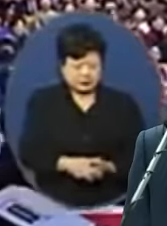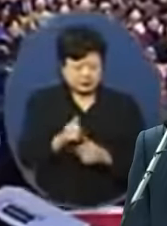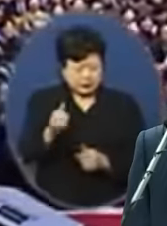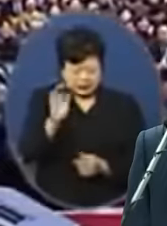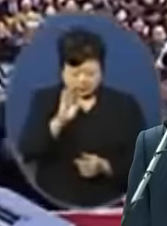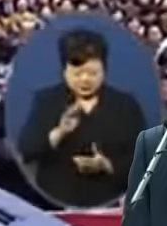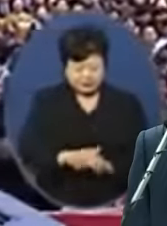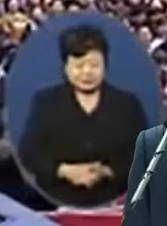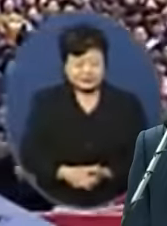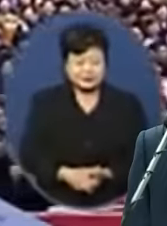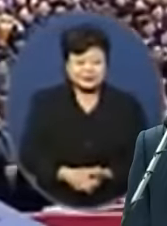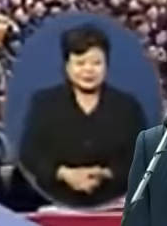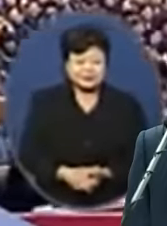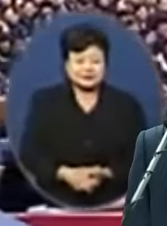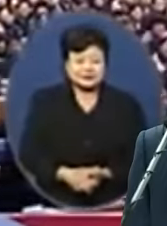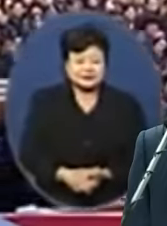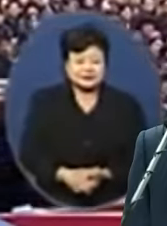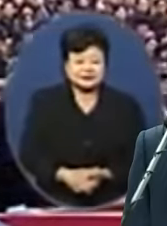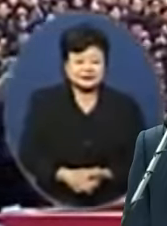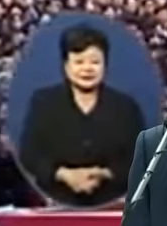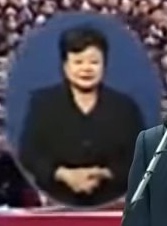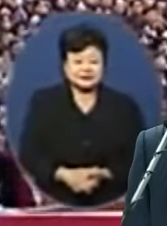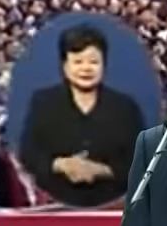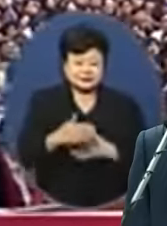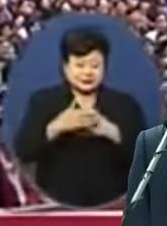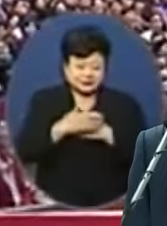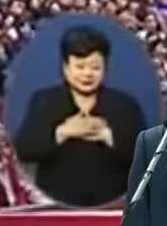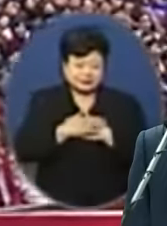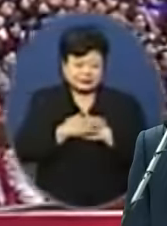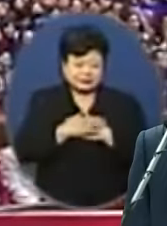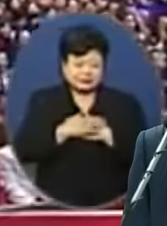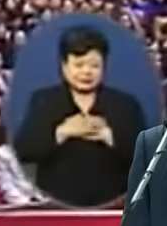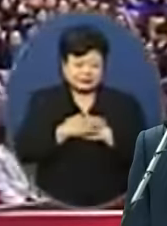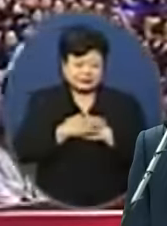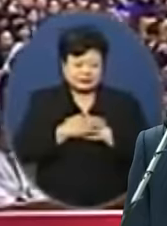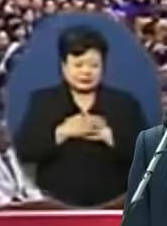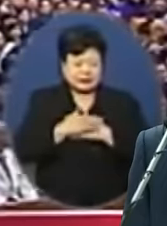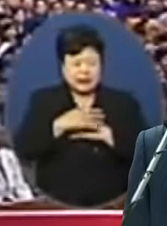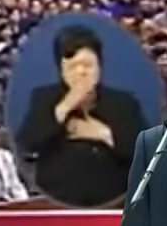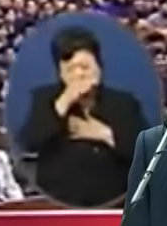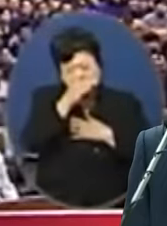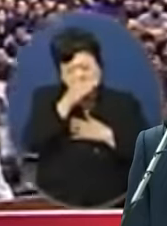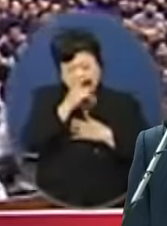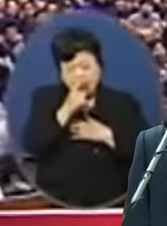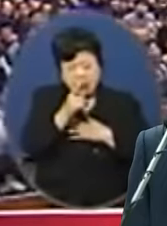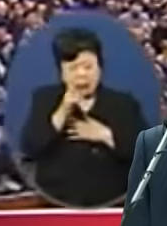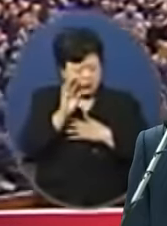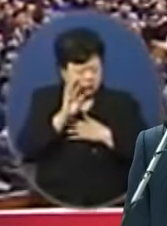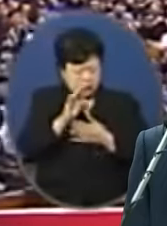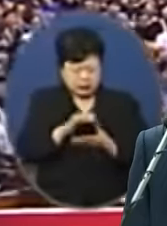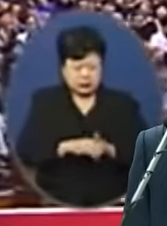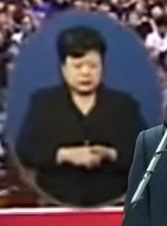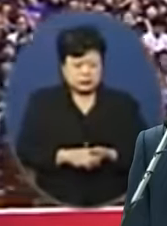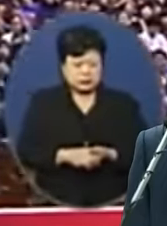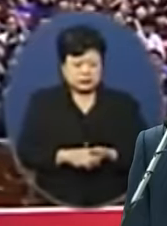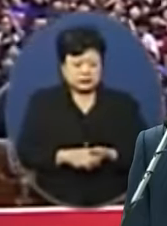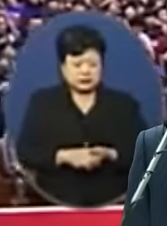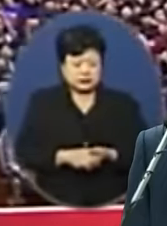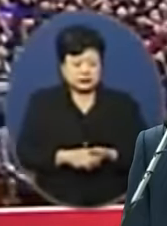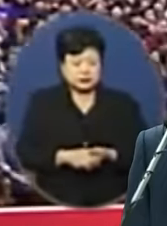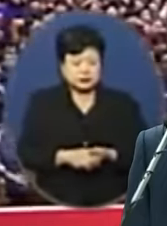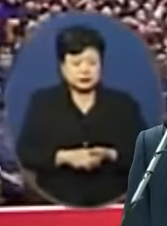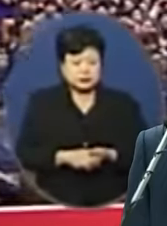옳지. 잘합니다. 난 너무 멍청해. 안